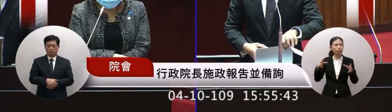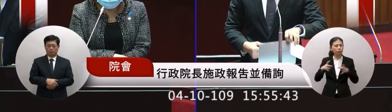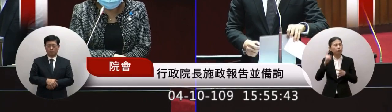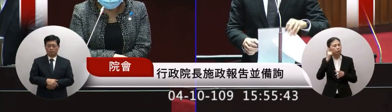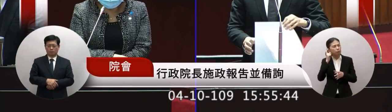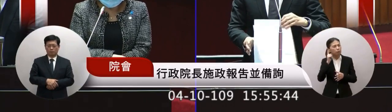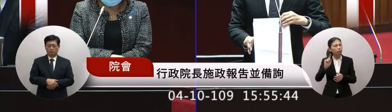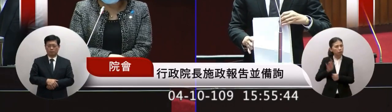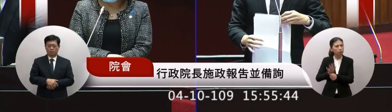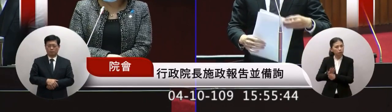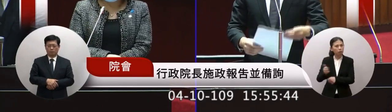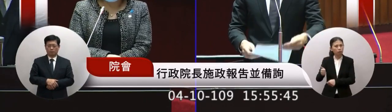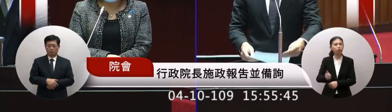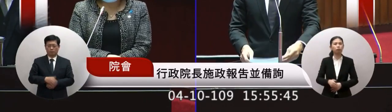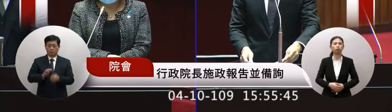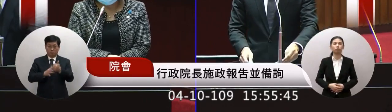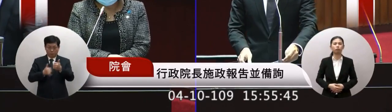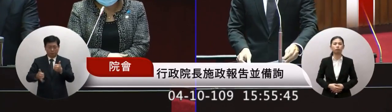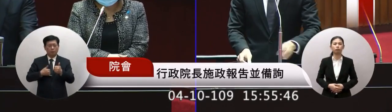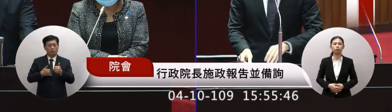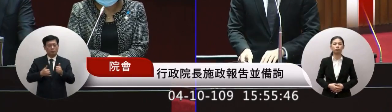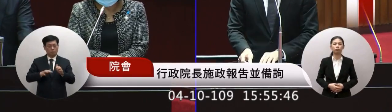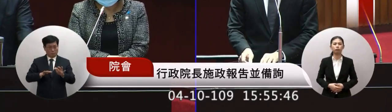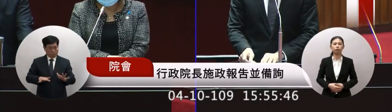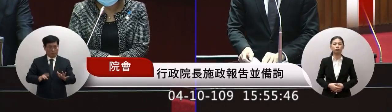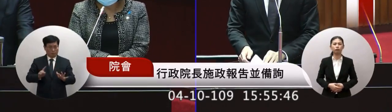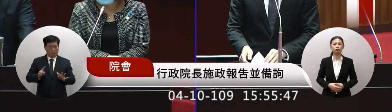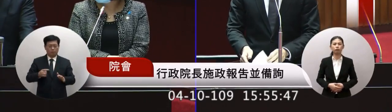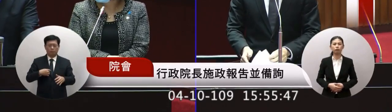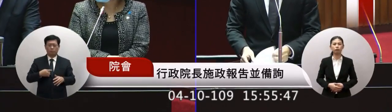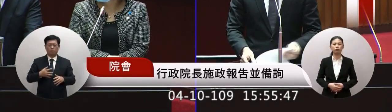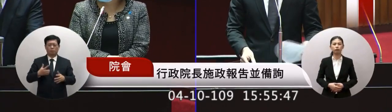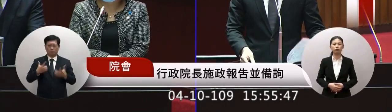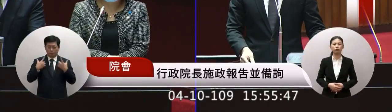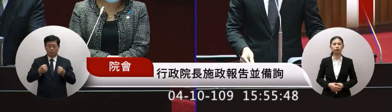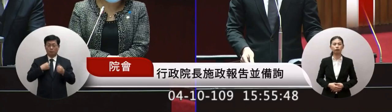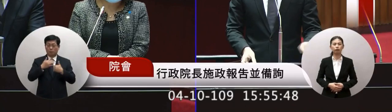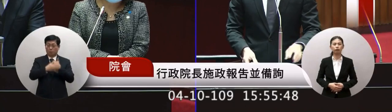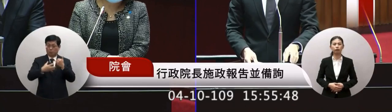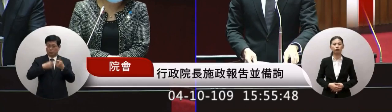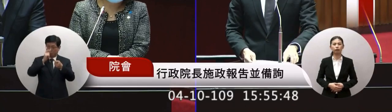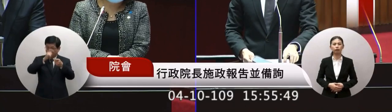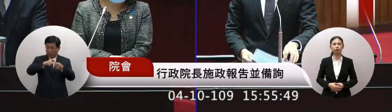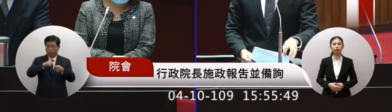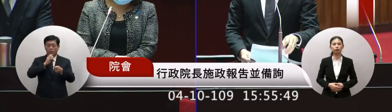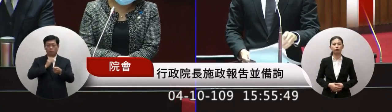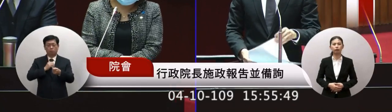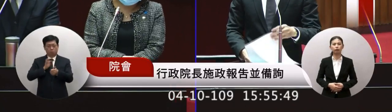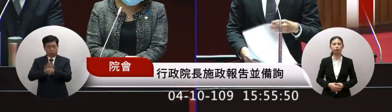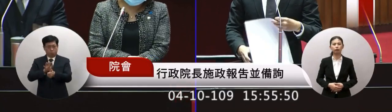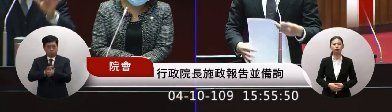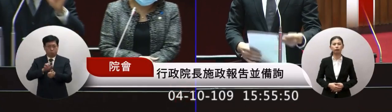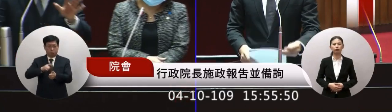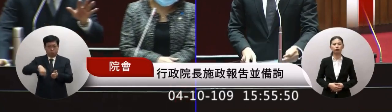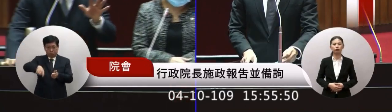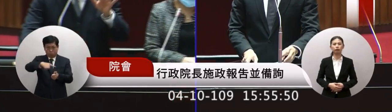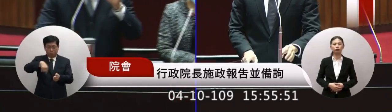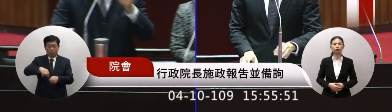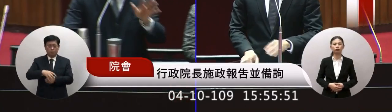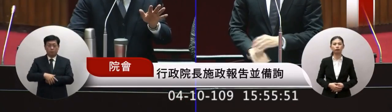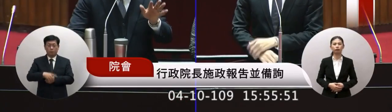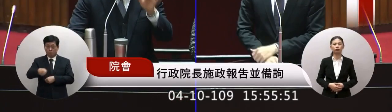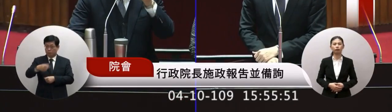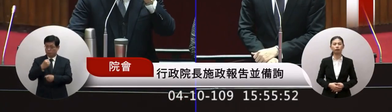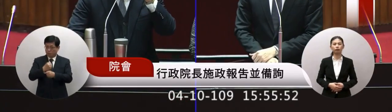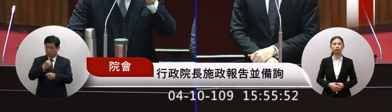一下。 委员是安尼，咱就知影保险的目的就是要保障这个